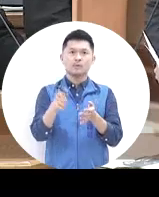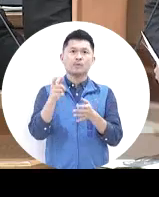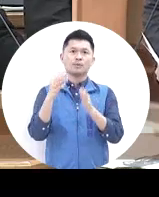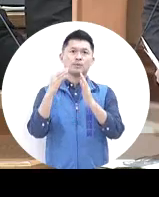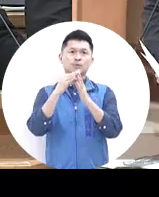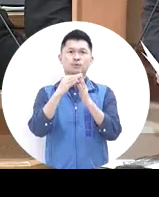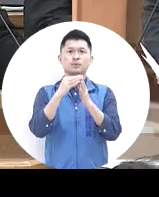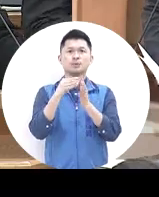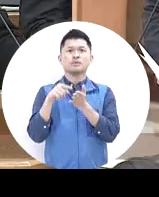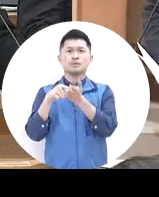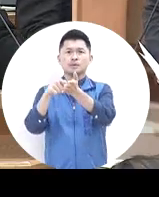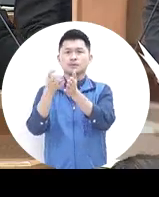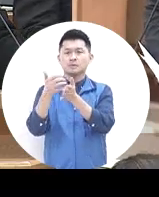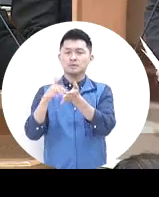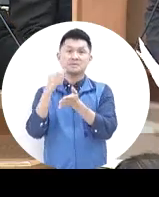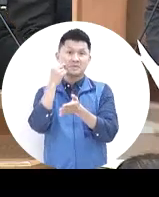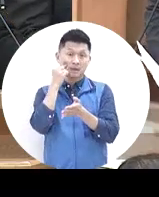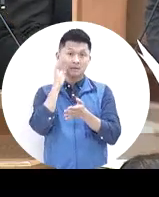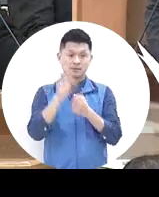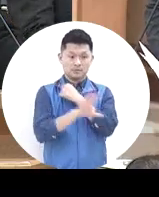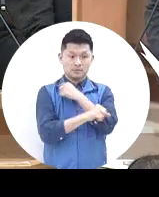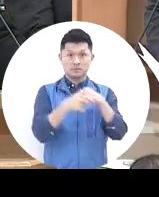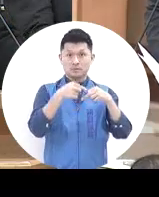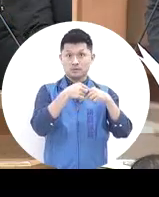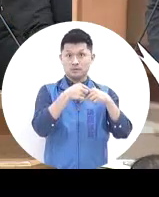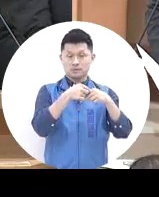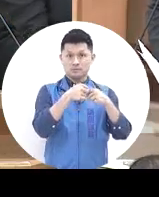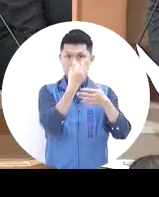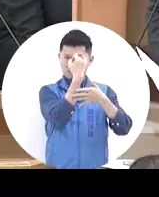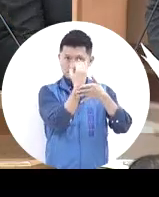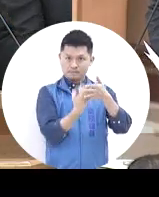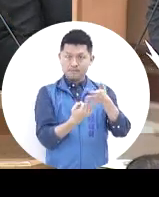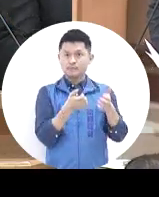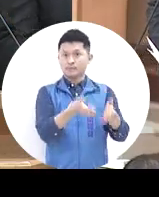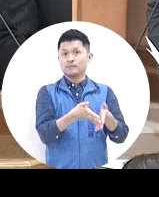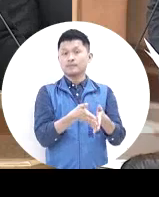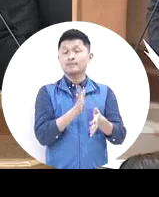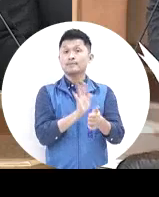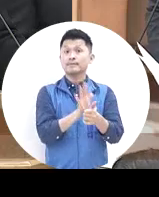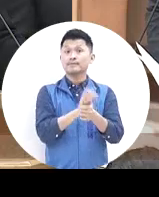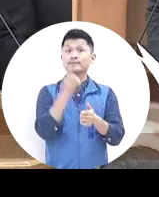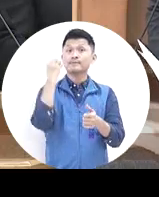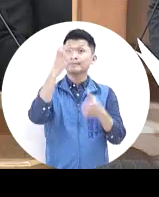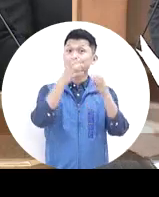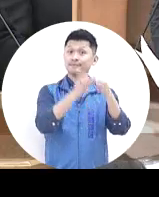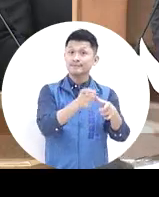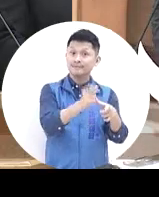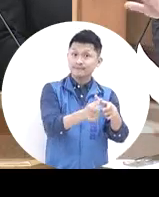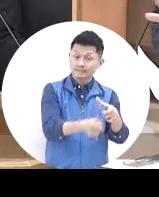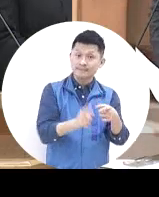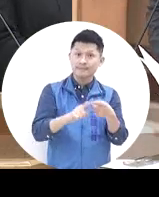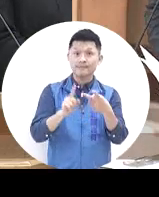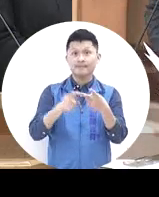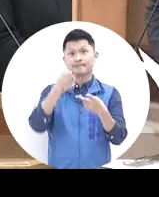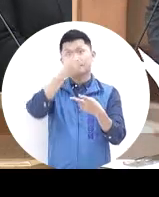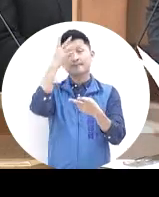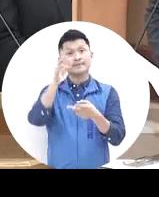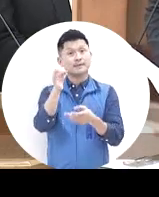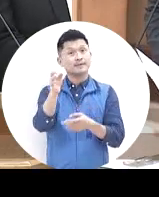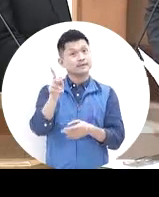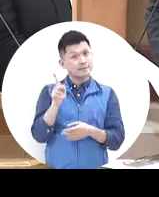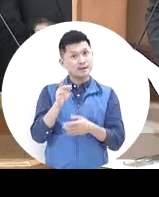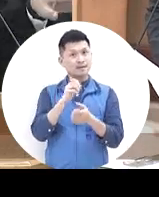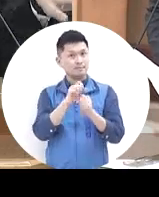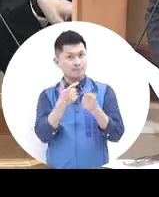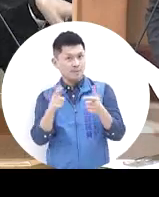是这个基金的编列很重要，你要协助新创也好啊，你要协助创业或青年贷款，这些都要